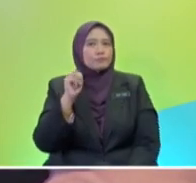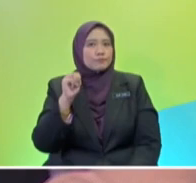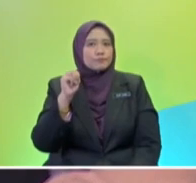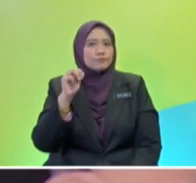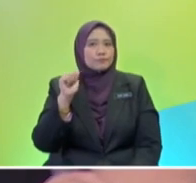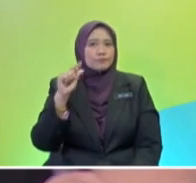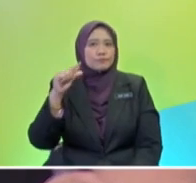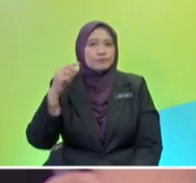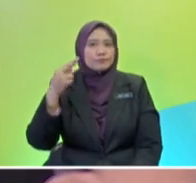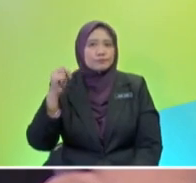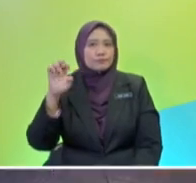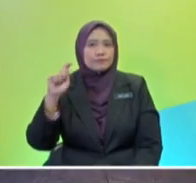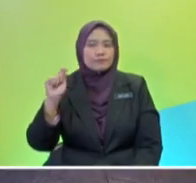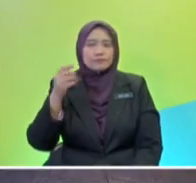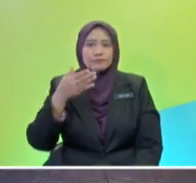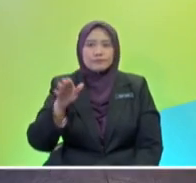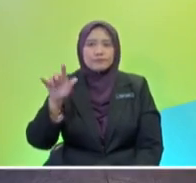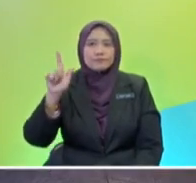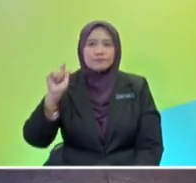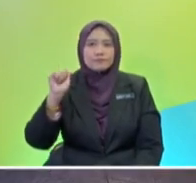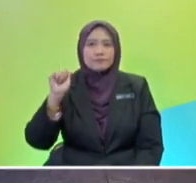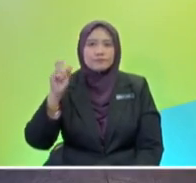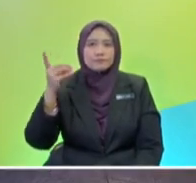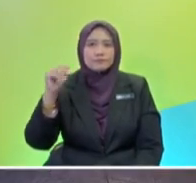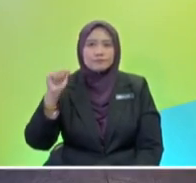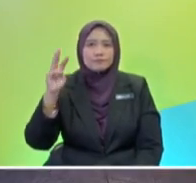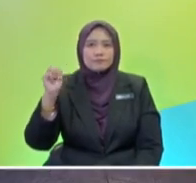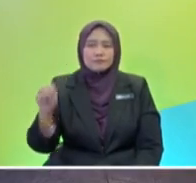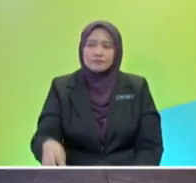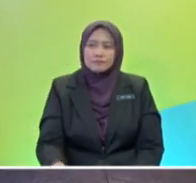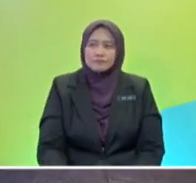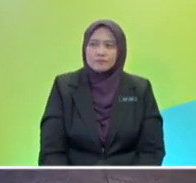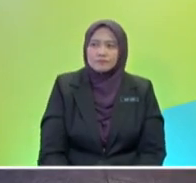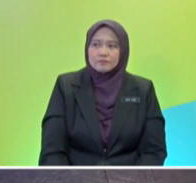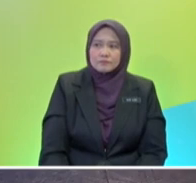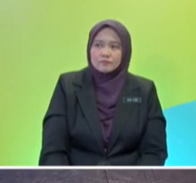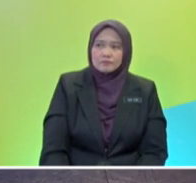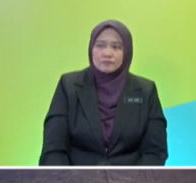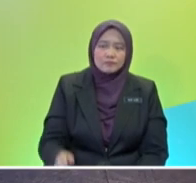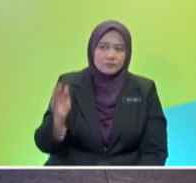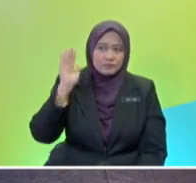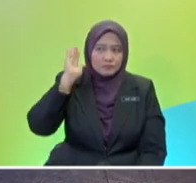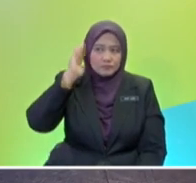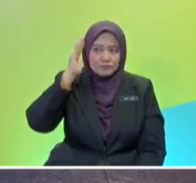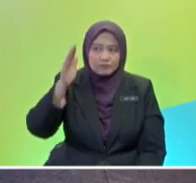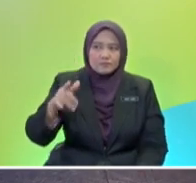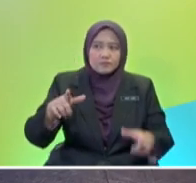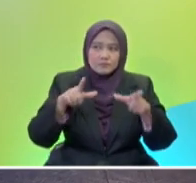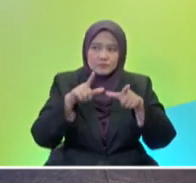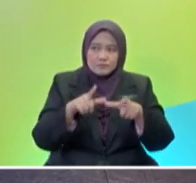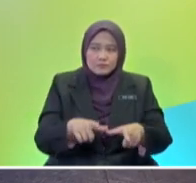dan kita akan Letakkan saya ketabukan kertas